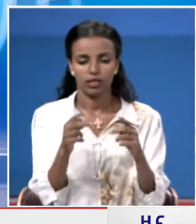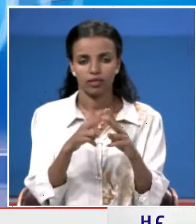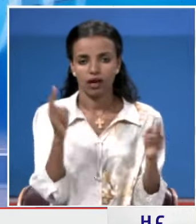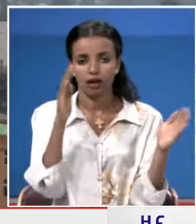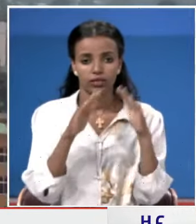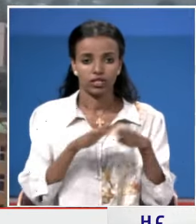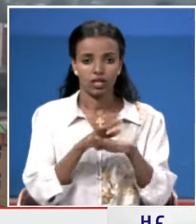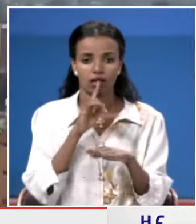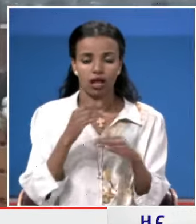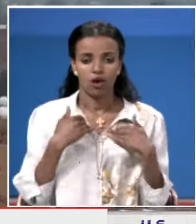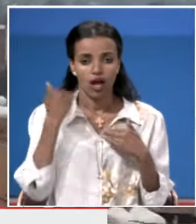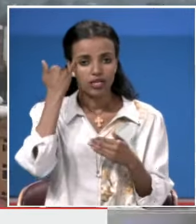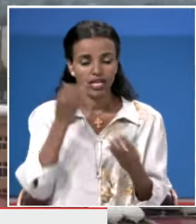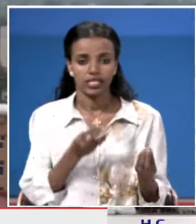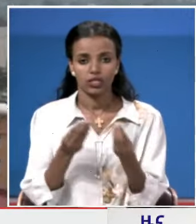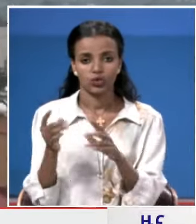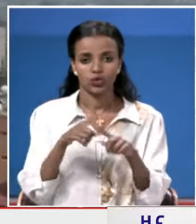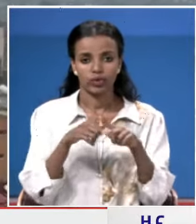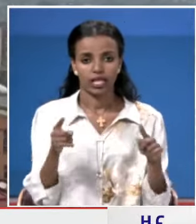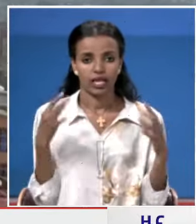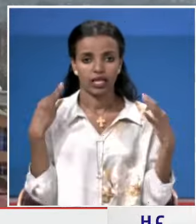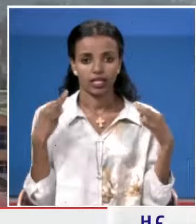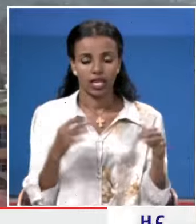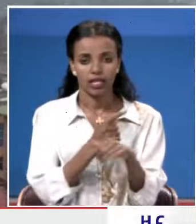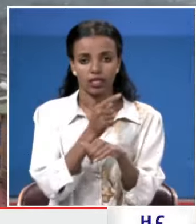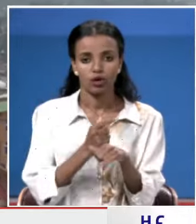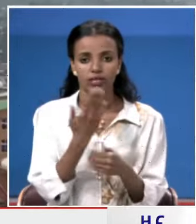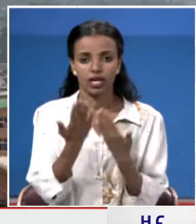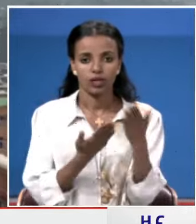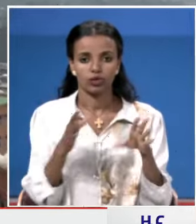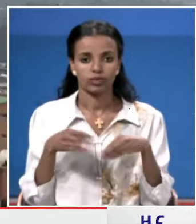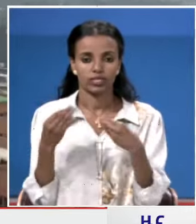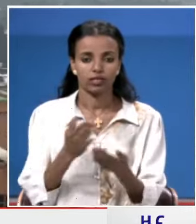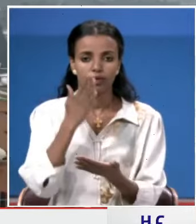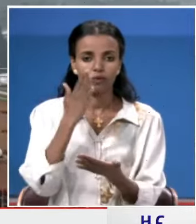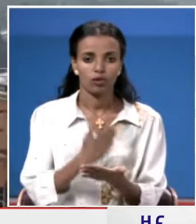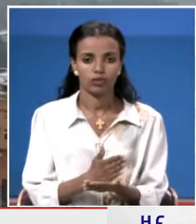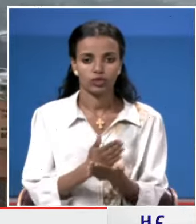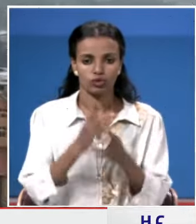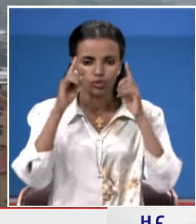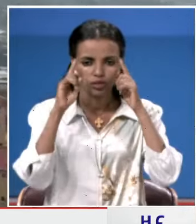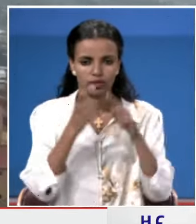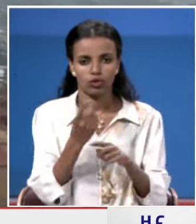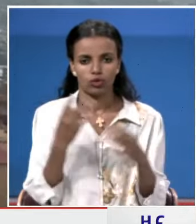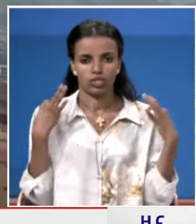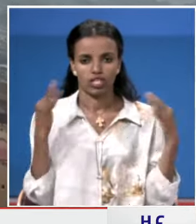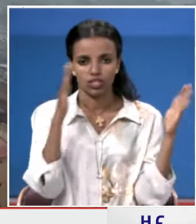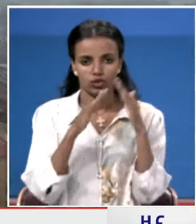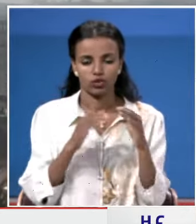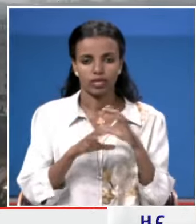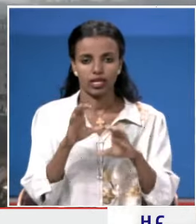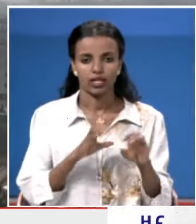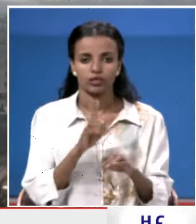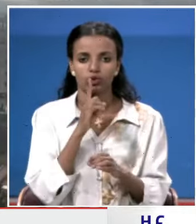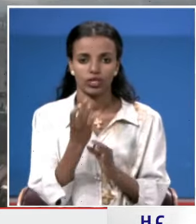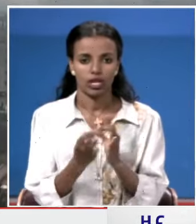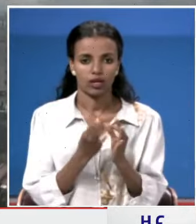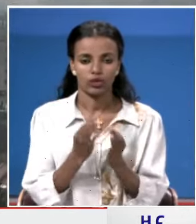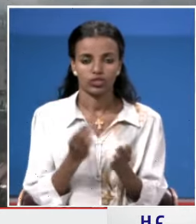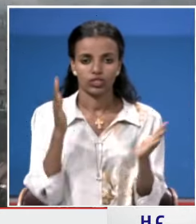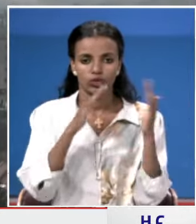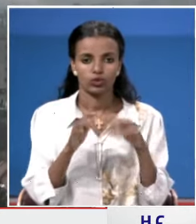ነው ያለው። አሁን አስተያየት ሰጪዎቹ በተለይ የጤና ተቋማትም አገልግሎት መስጠት በማቆማቸው ውስብስብ ለሆኑ የጤና ችግሮች መዳረጋቸውንም ነው የተናገሩት።